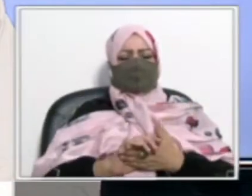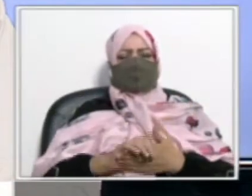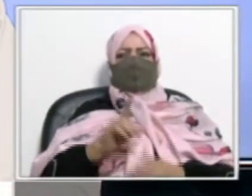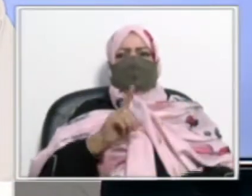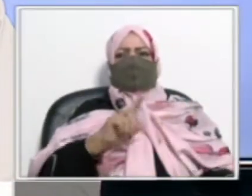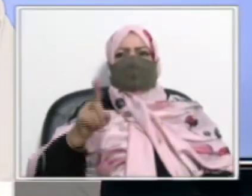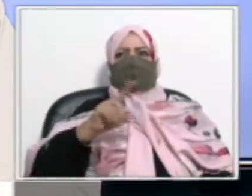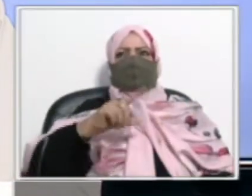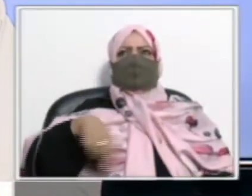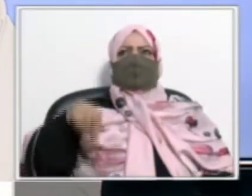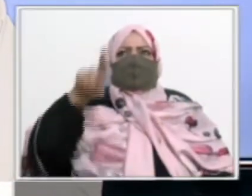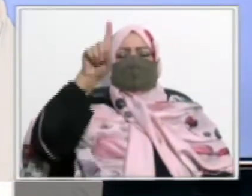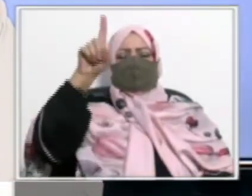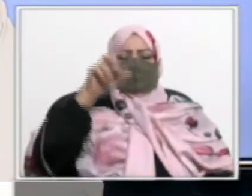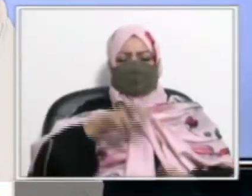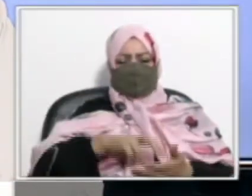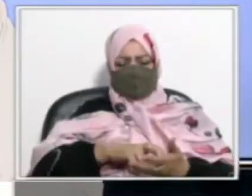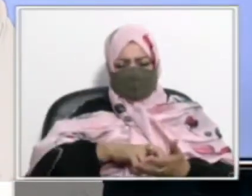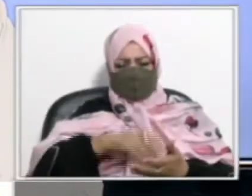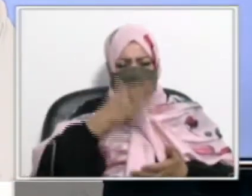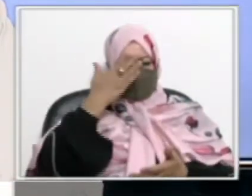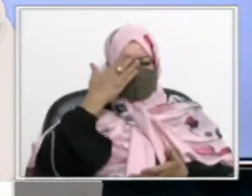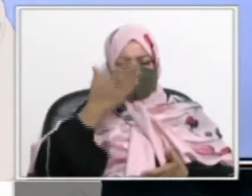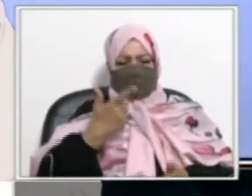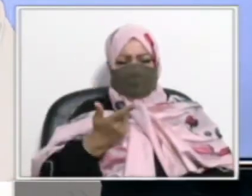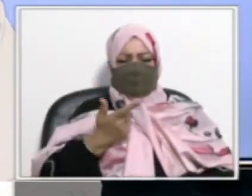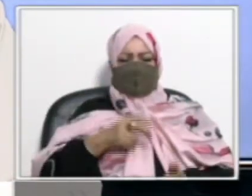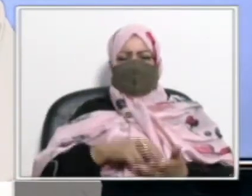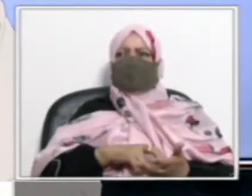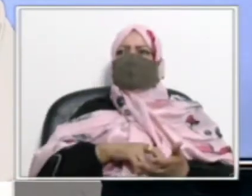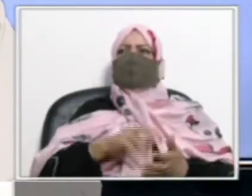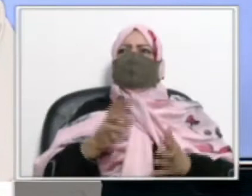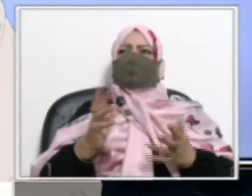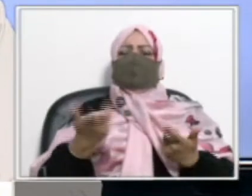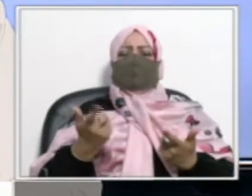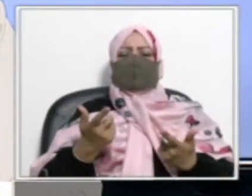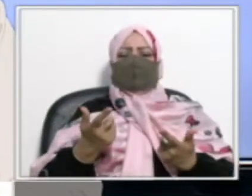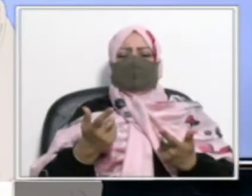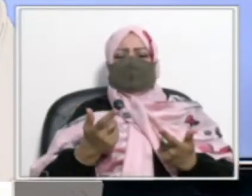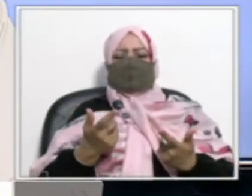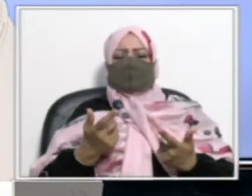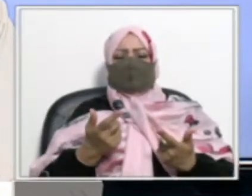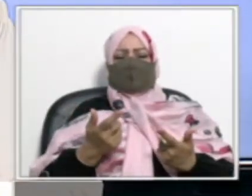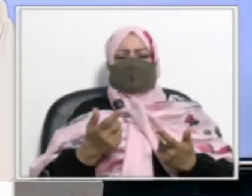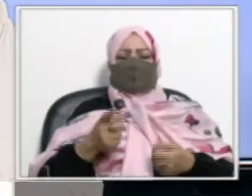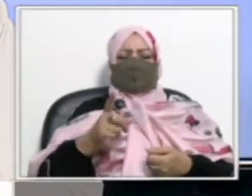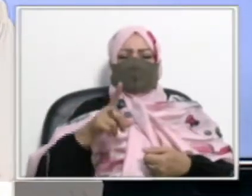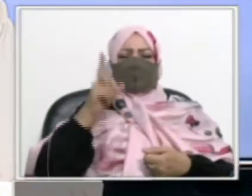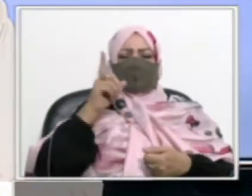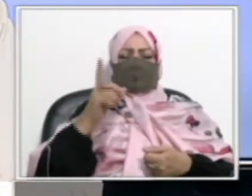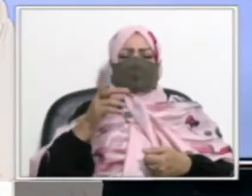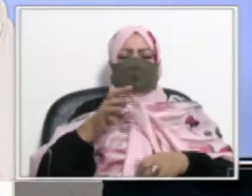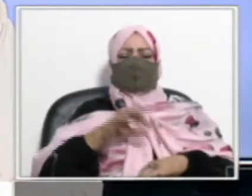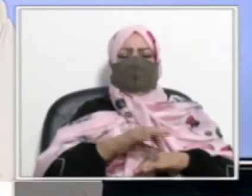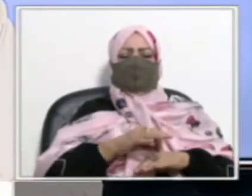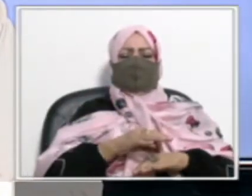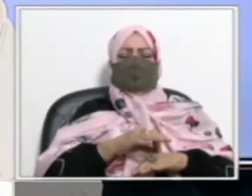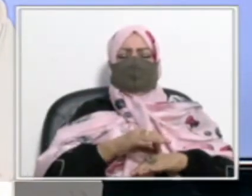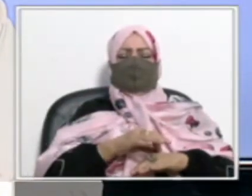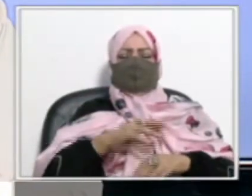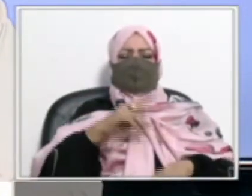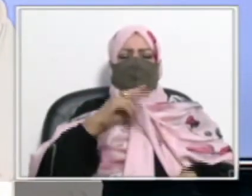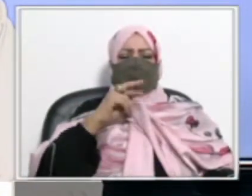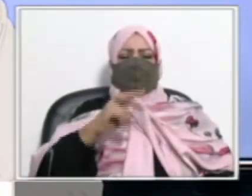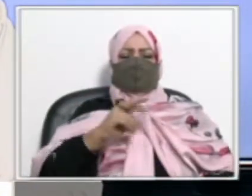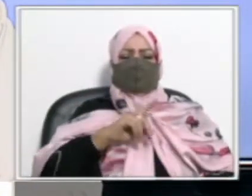الناس كأنها يعني لا ليس لها خالق والعياذ بالله، والناس كأنه ليس